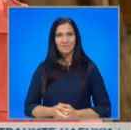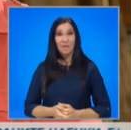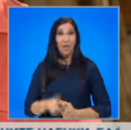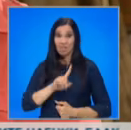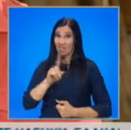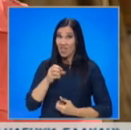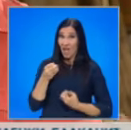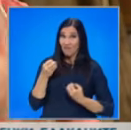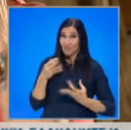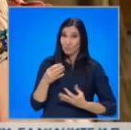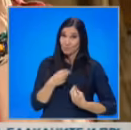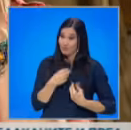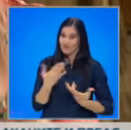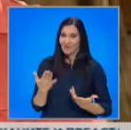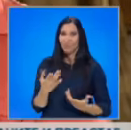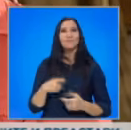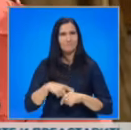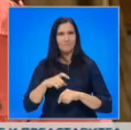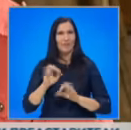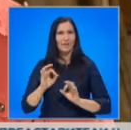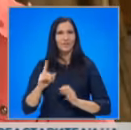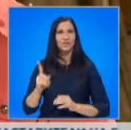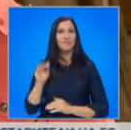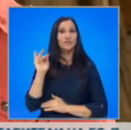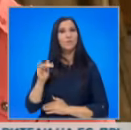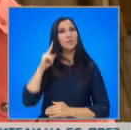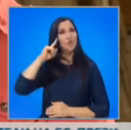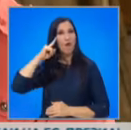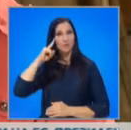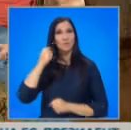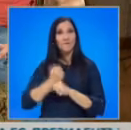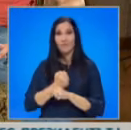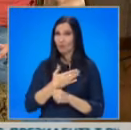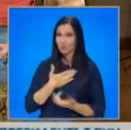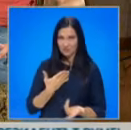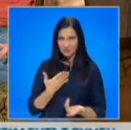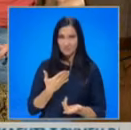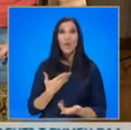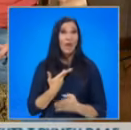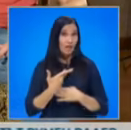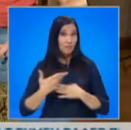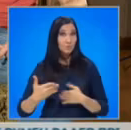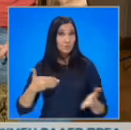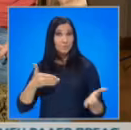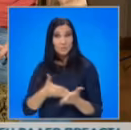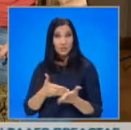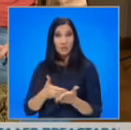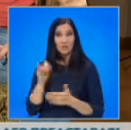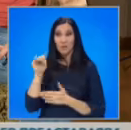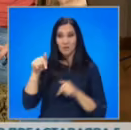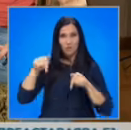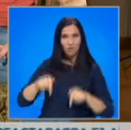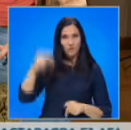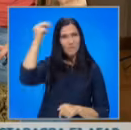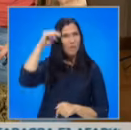Не е възможно със сигурност. Да, така че трябва да бъдеш разумен в работата си. И да продължим с причината да сте тук в